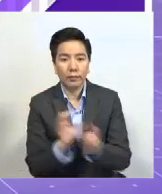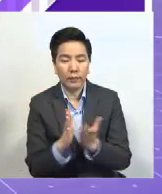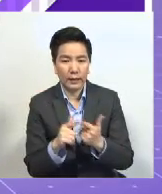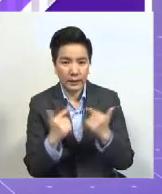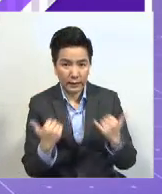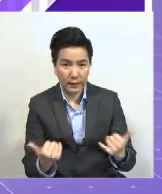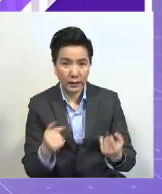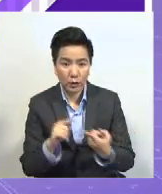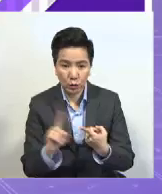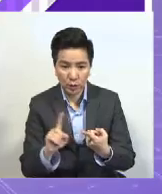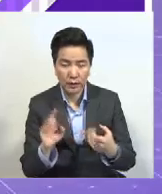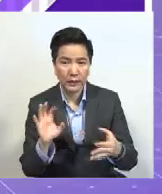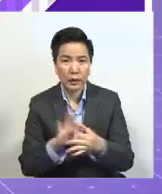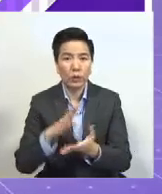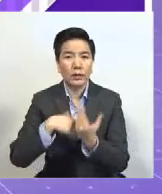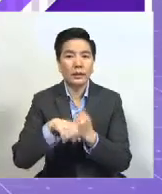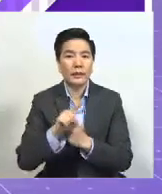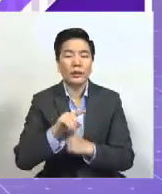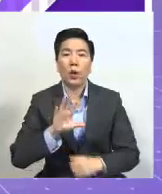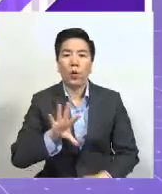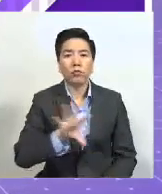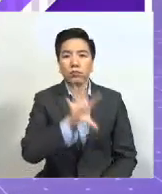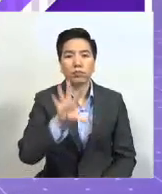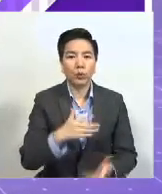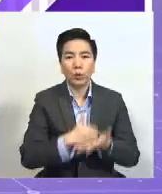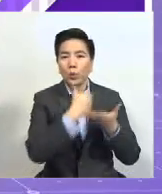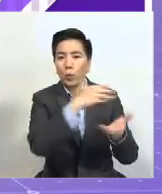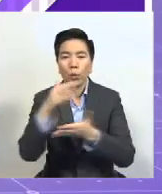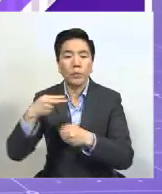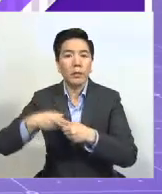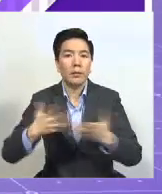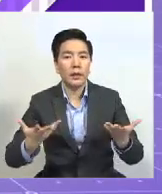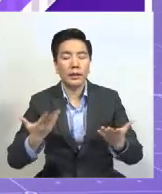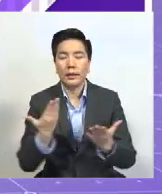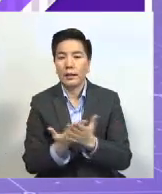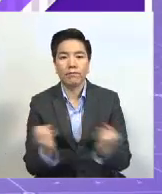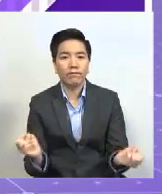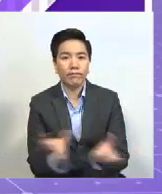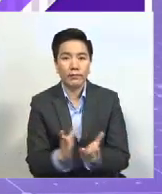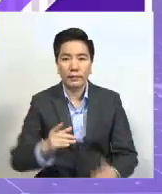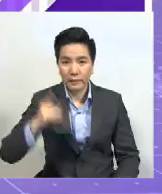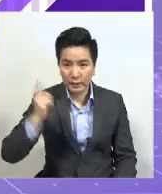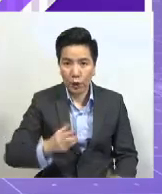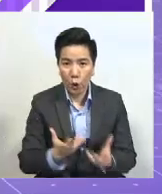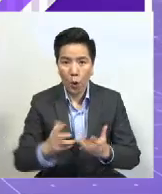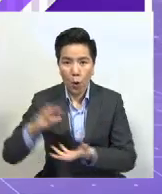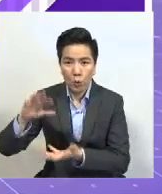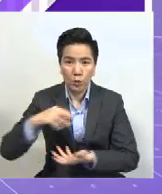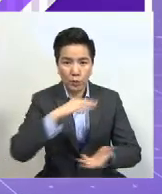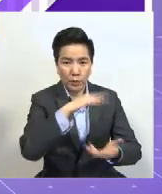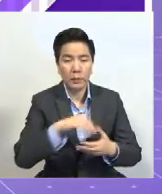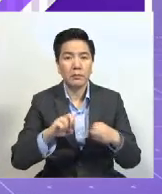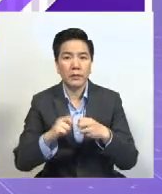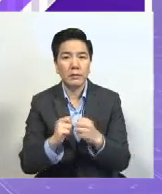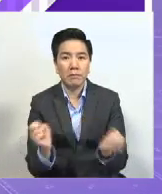บต่อเศรษฐกิจของตะวันออกกลางแน่ๆนะครับส่งผลของการส่งนำเข้าสินค้าของเขาใน